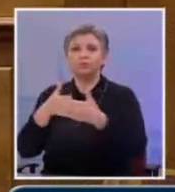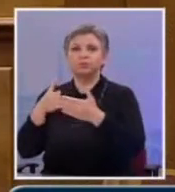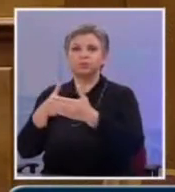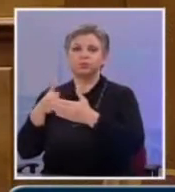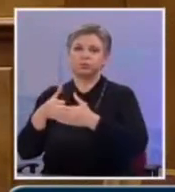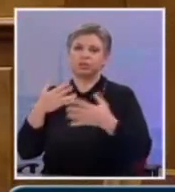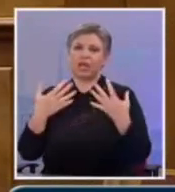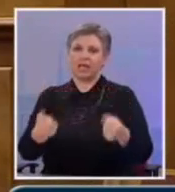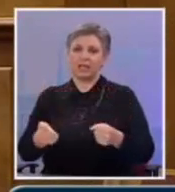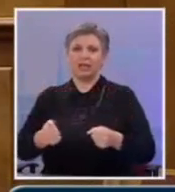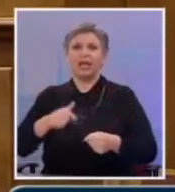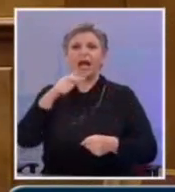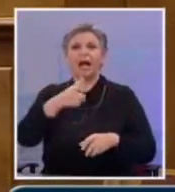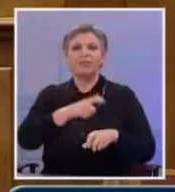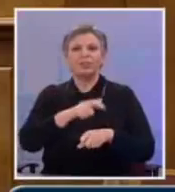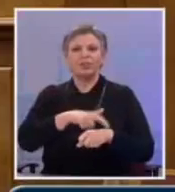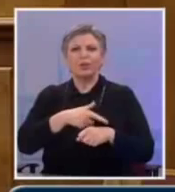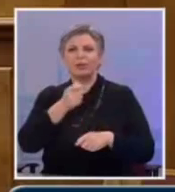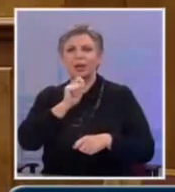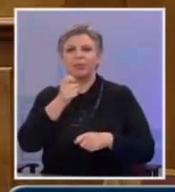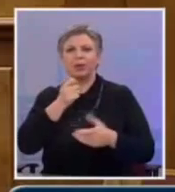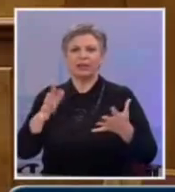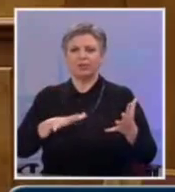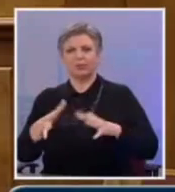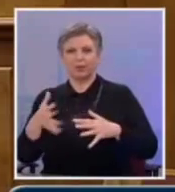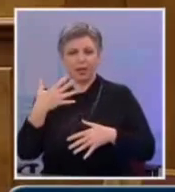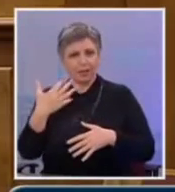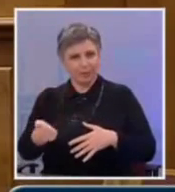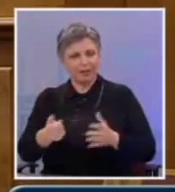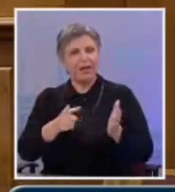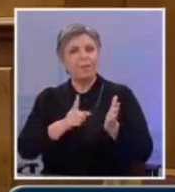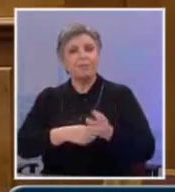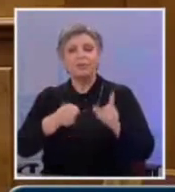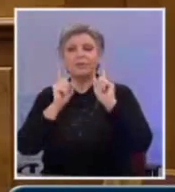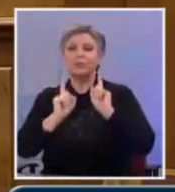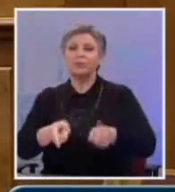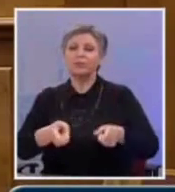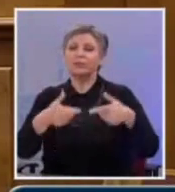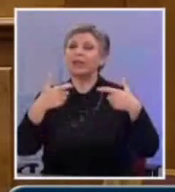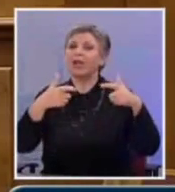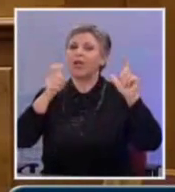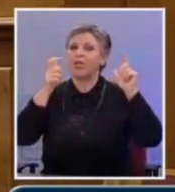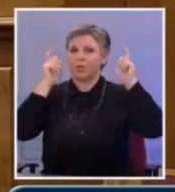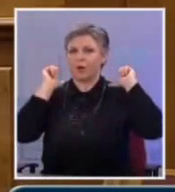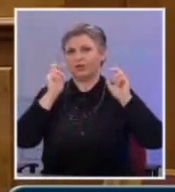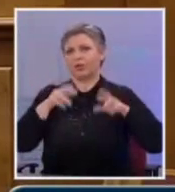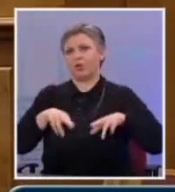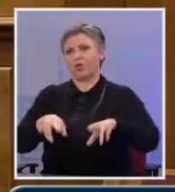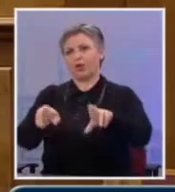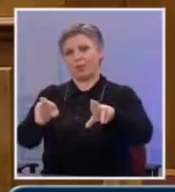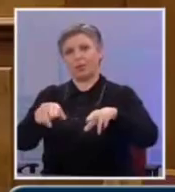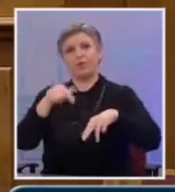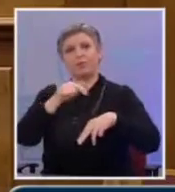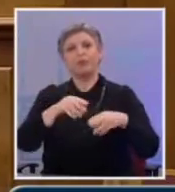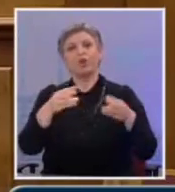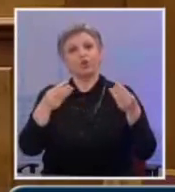επιλέγετε την αποσταθεροποίηση. Επιλέξτε το δημοκρατικό δρόμο. Διότι ο δημοκρατικός δρόμος είναι που οδηγεί